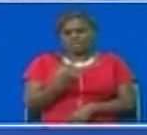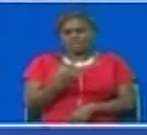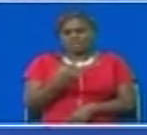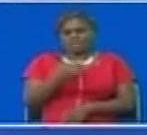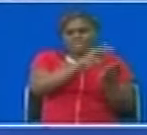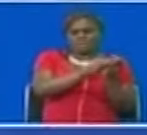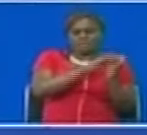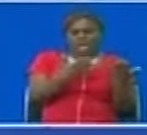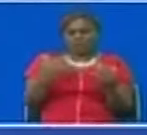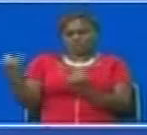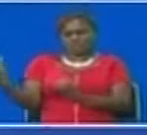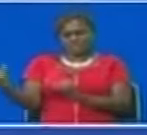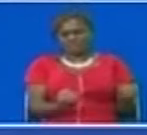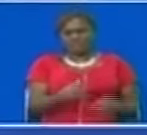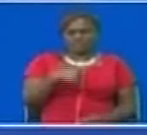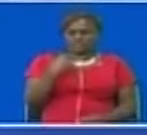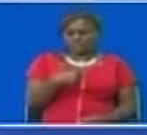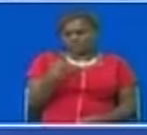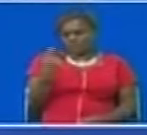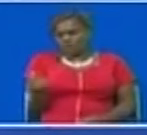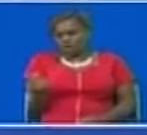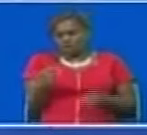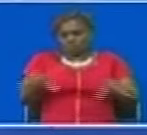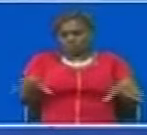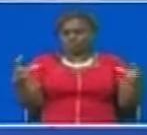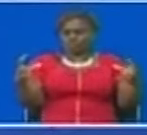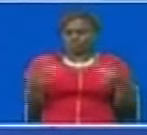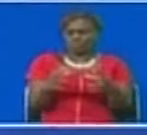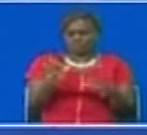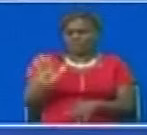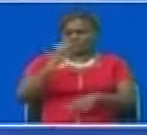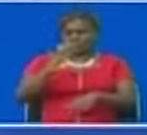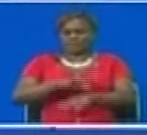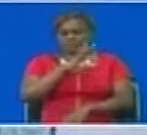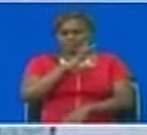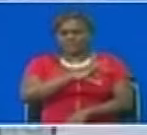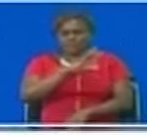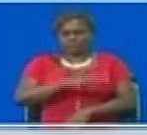Tunafadhili kwa njia gani? Kuleta wageni, ile revenue tunapata tunaisambaza kwa community ili kuhakikisha kwamba